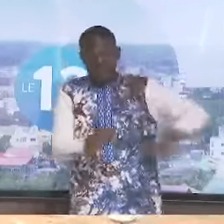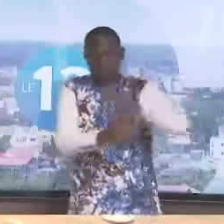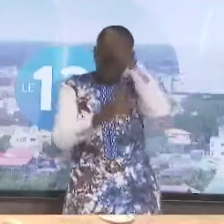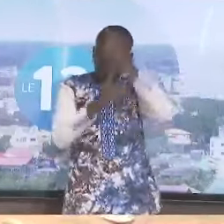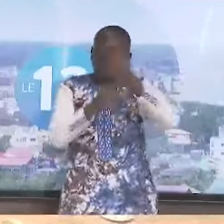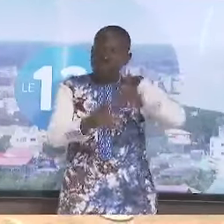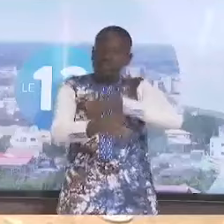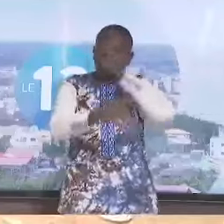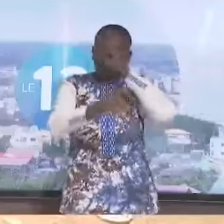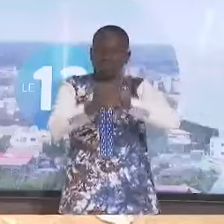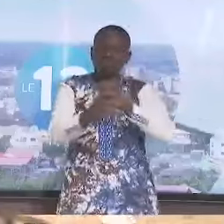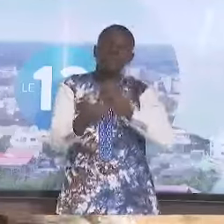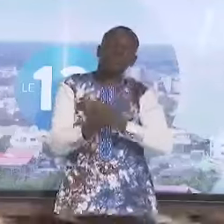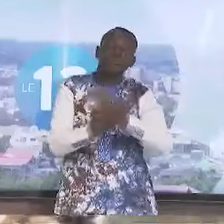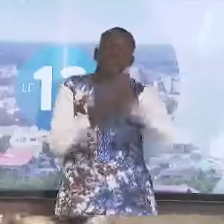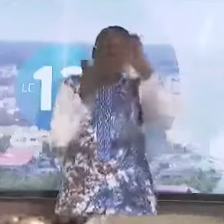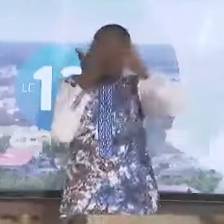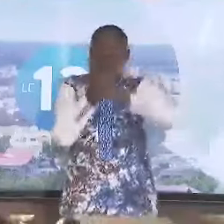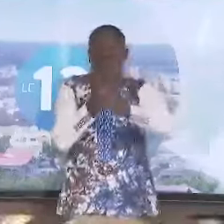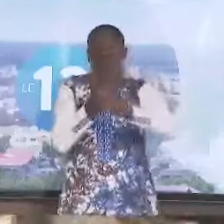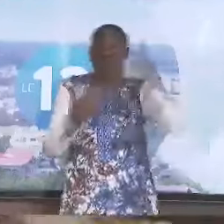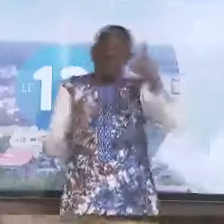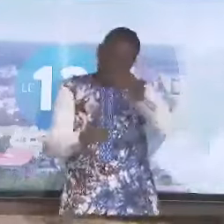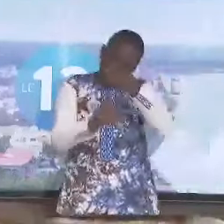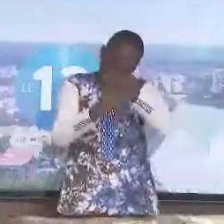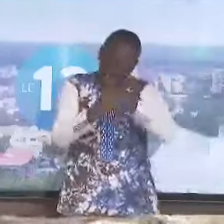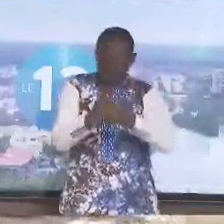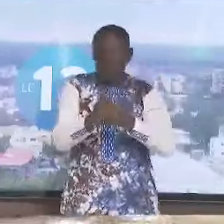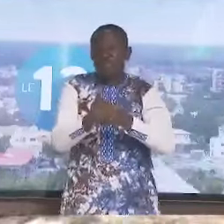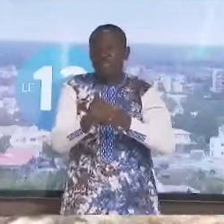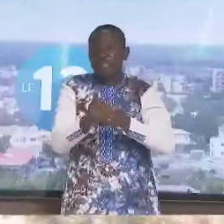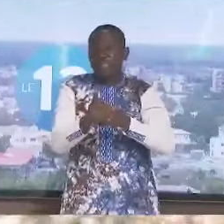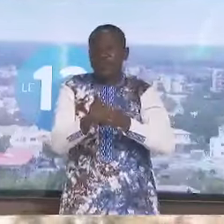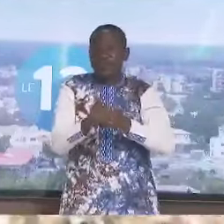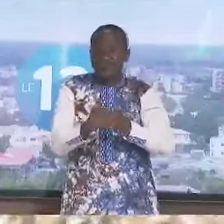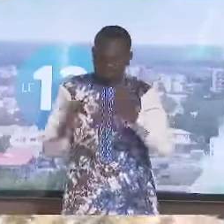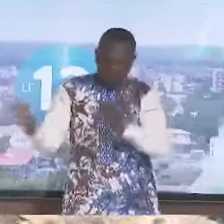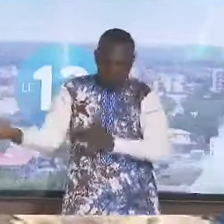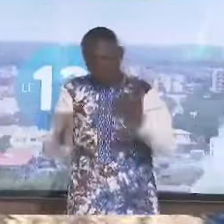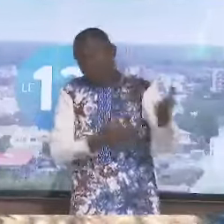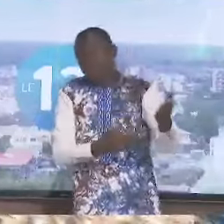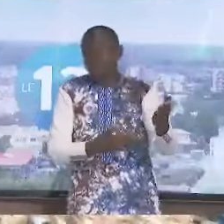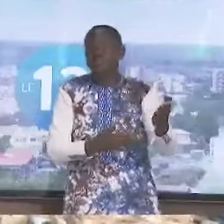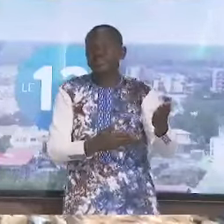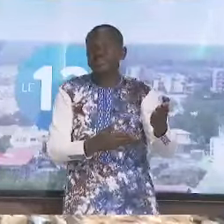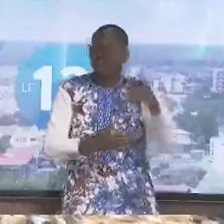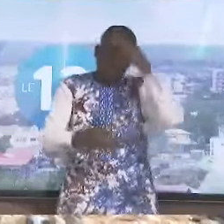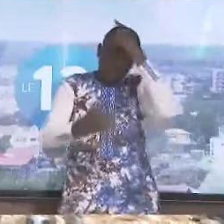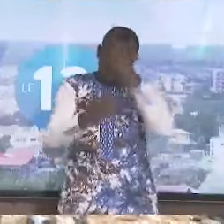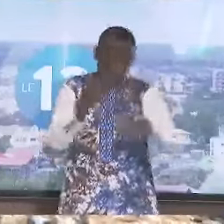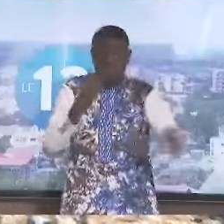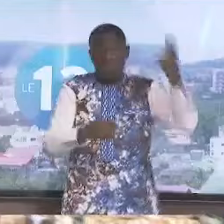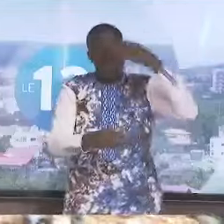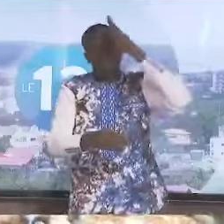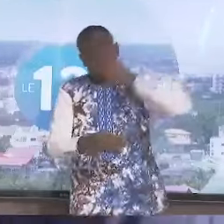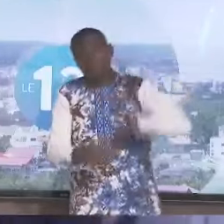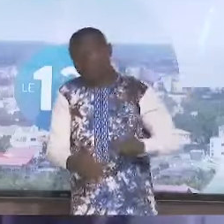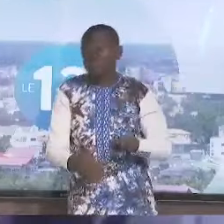depuis janvier dernier. 4 mois donc que les bacs ici n'ont pas été évacués. De quoi mettre à mal leur gagne-pain.